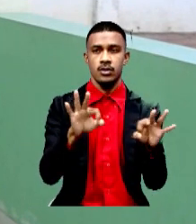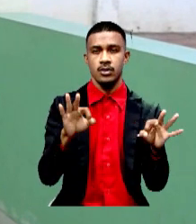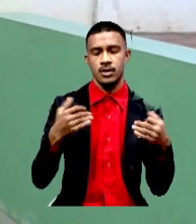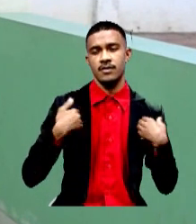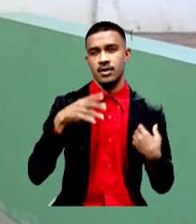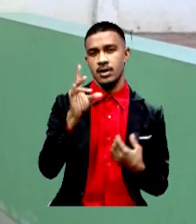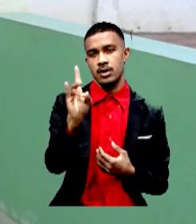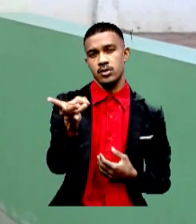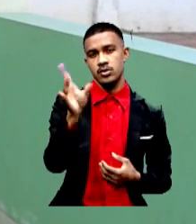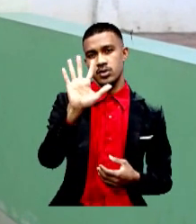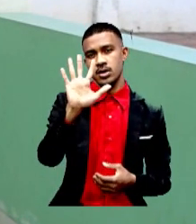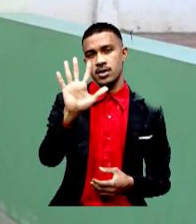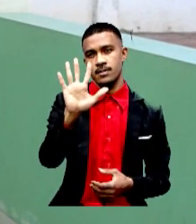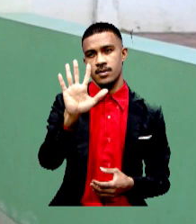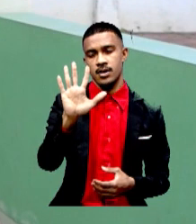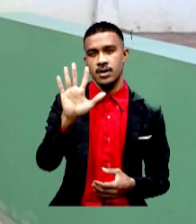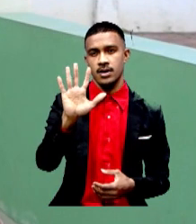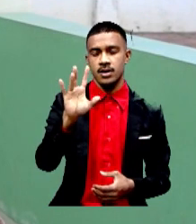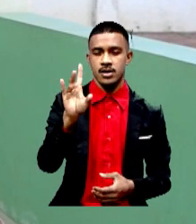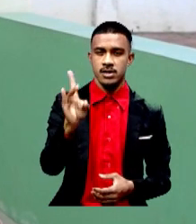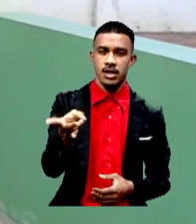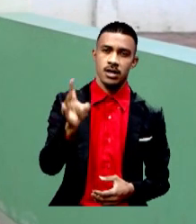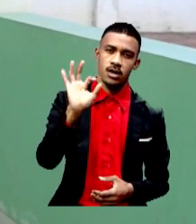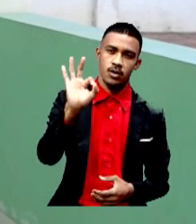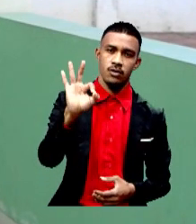75 tot ya 79,